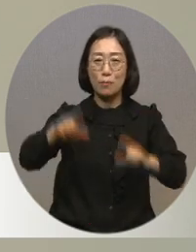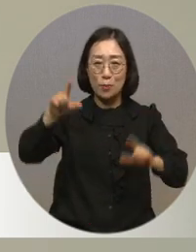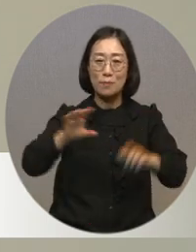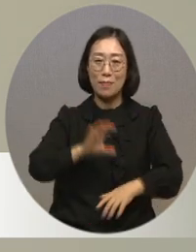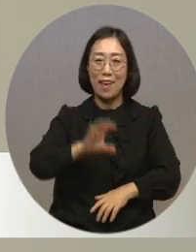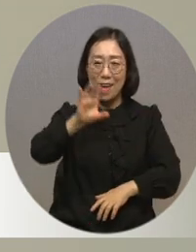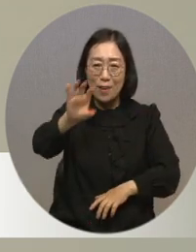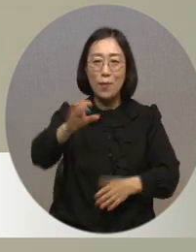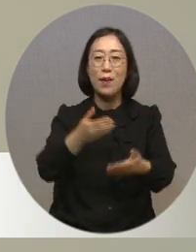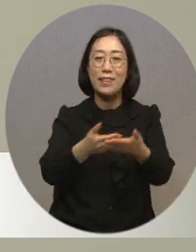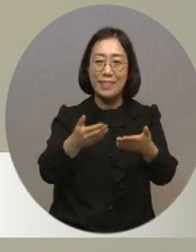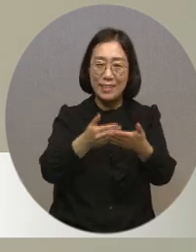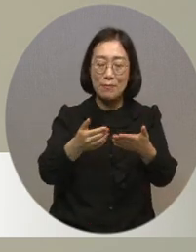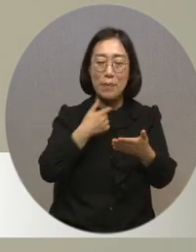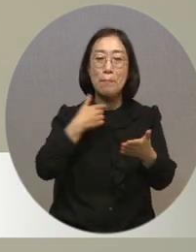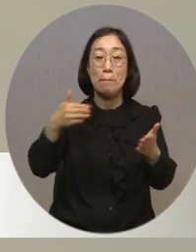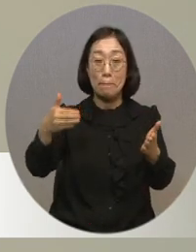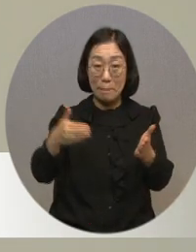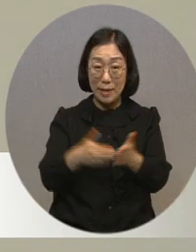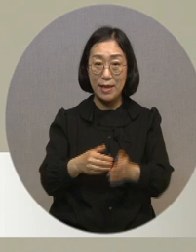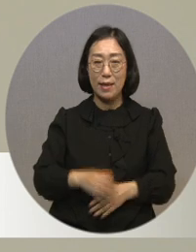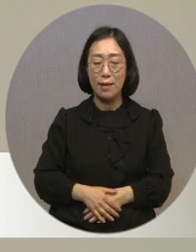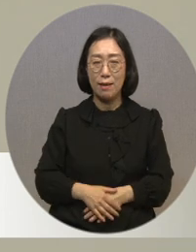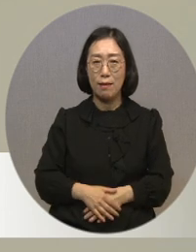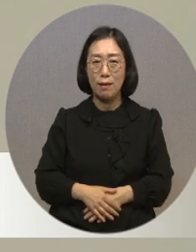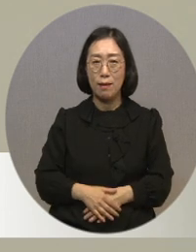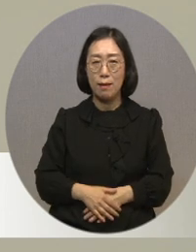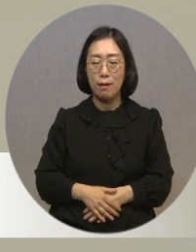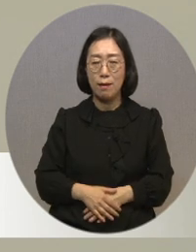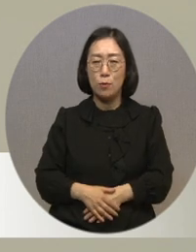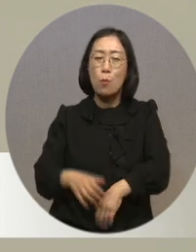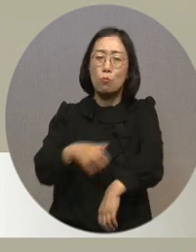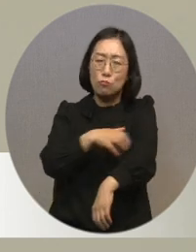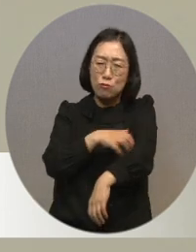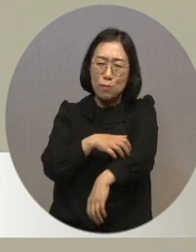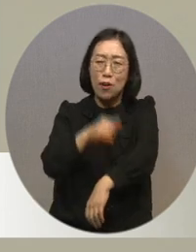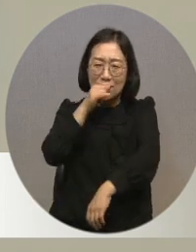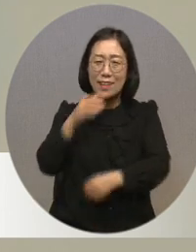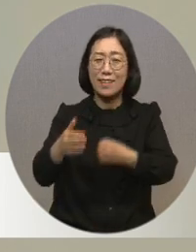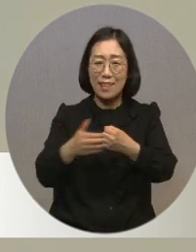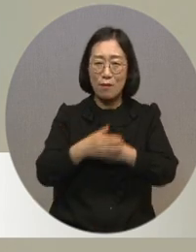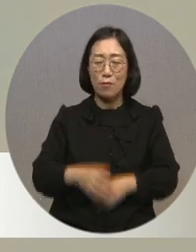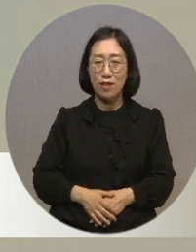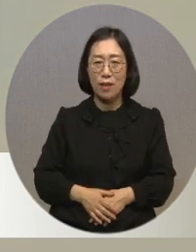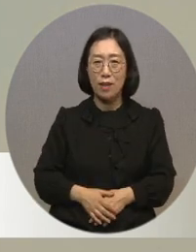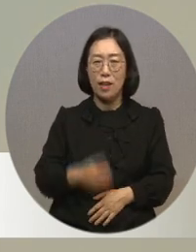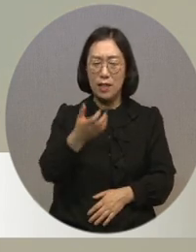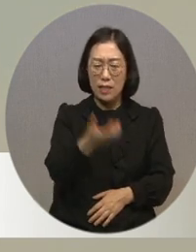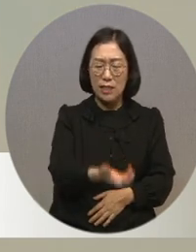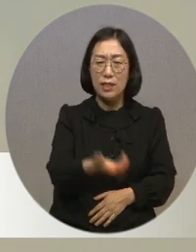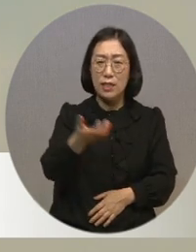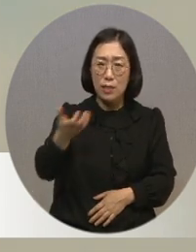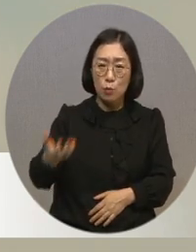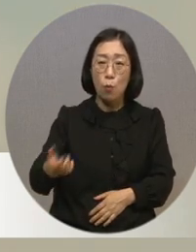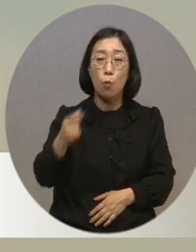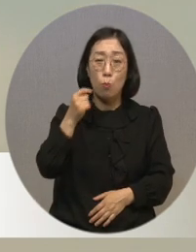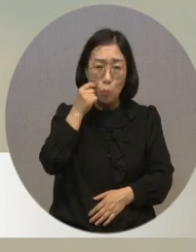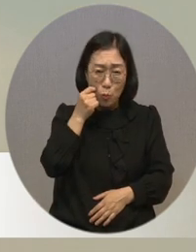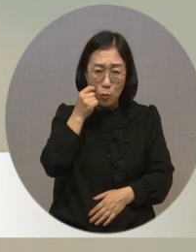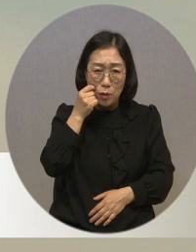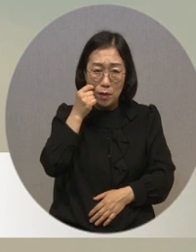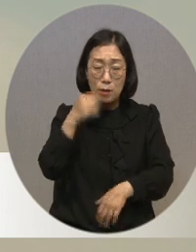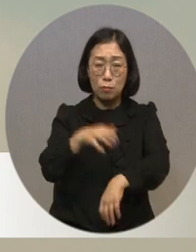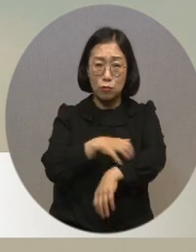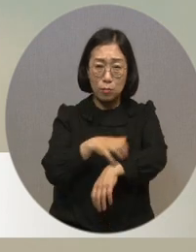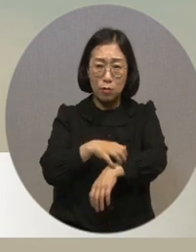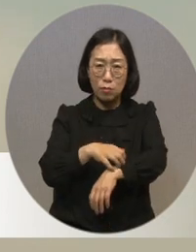모습을 이렇게 그린 거 그렸습니다. 우리가 이제 불편하니까 이렇게 이동을 못하는 곳,